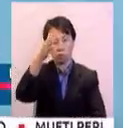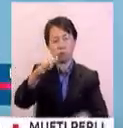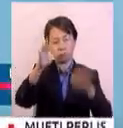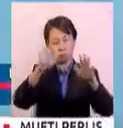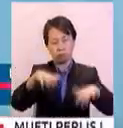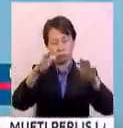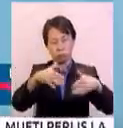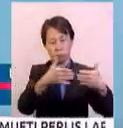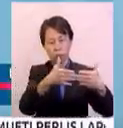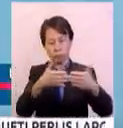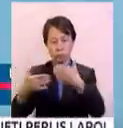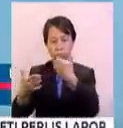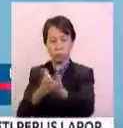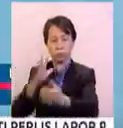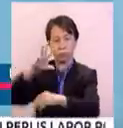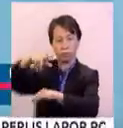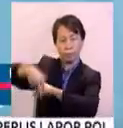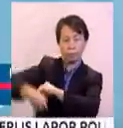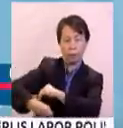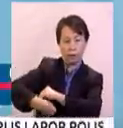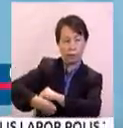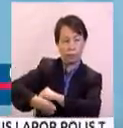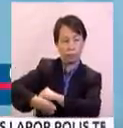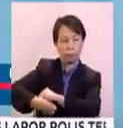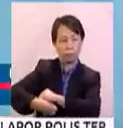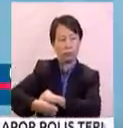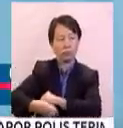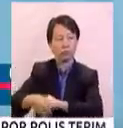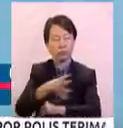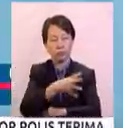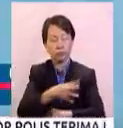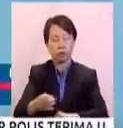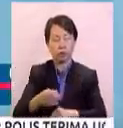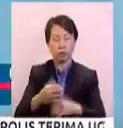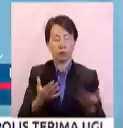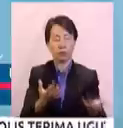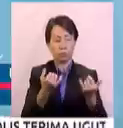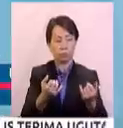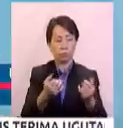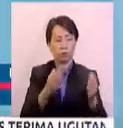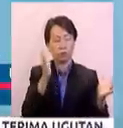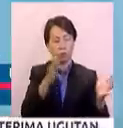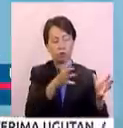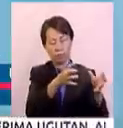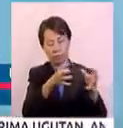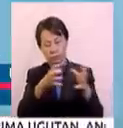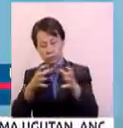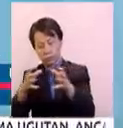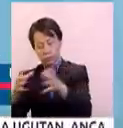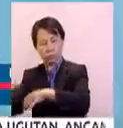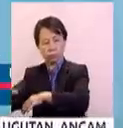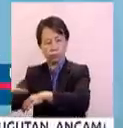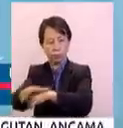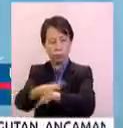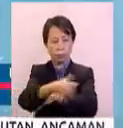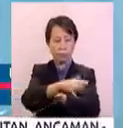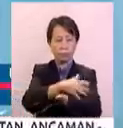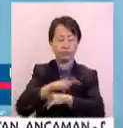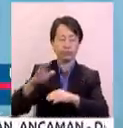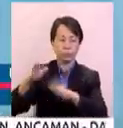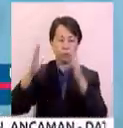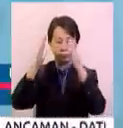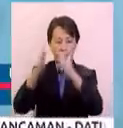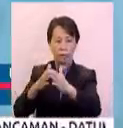boleh berterusan sehingga lewat malam nanti dan seterusnya akan bergerak menuju ke perairan negeri Pahang